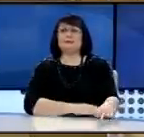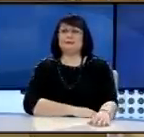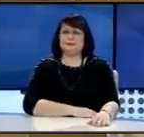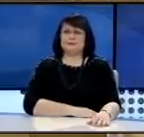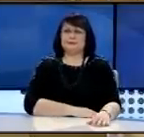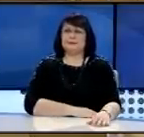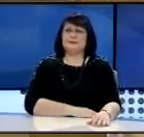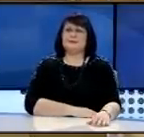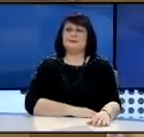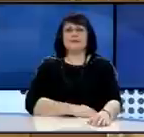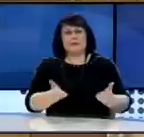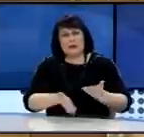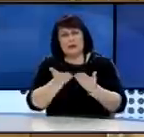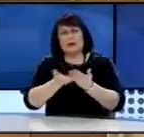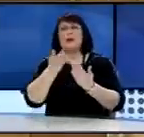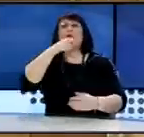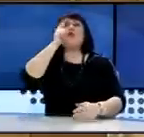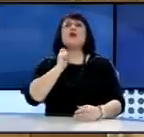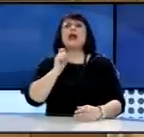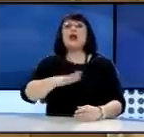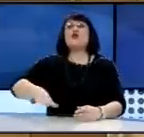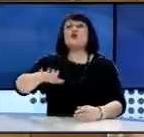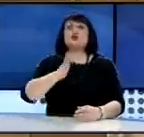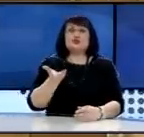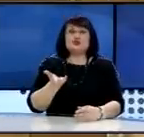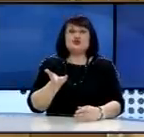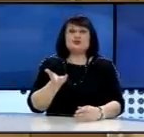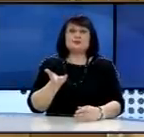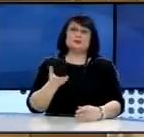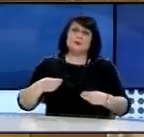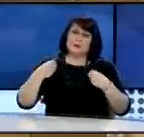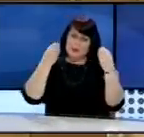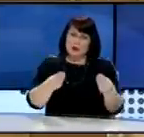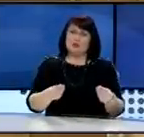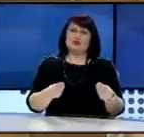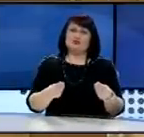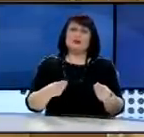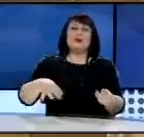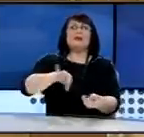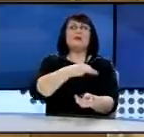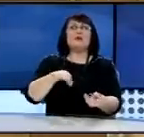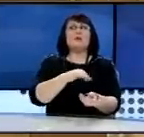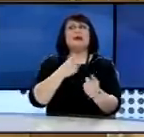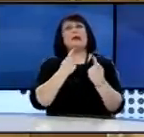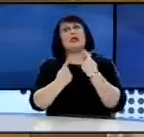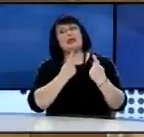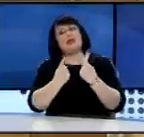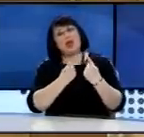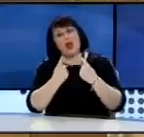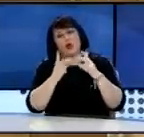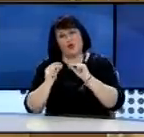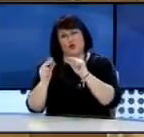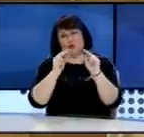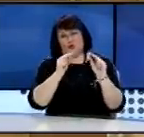να στηρίξουμε τον Ουκρανικό λαό, για να δώσουμε χώρο στη διπλωματία και στο διάλογο.